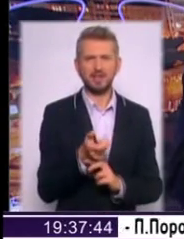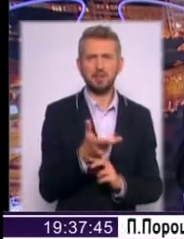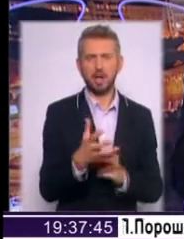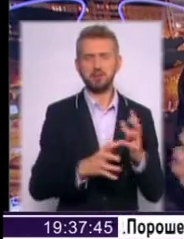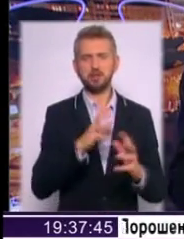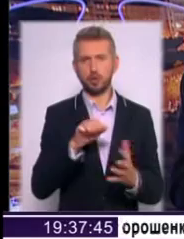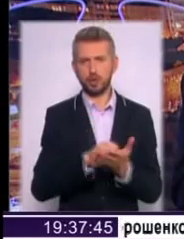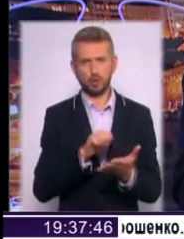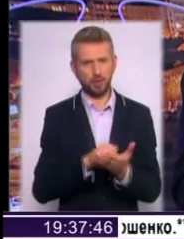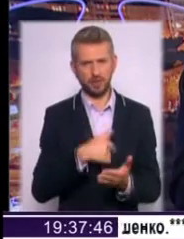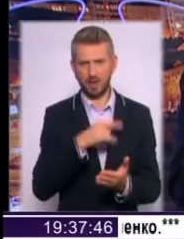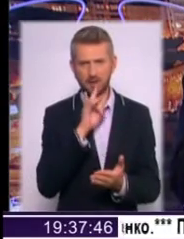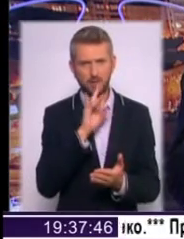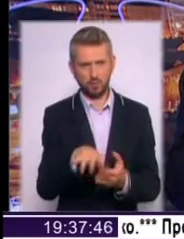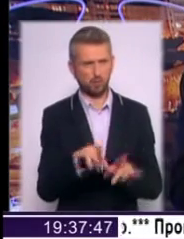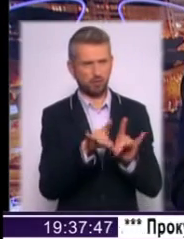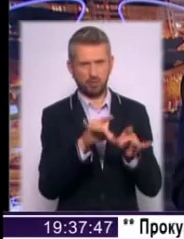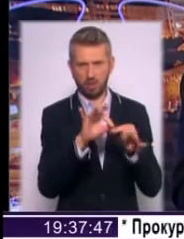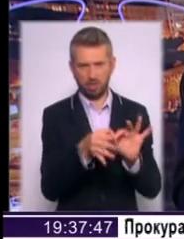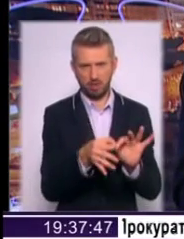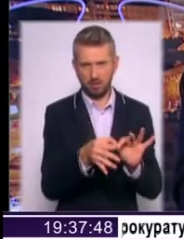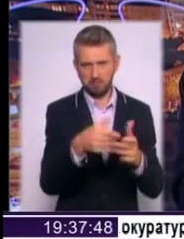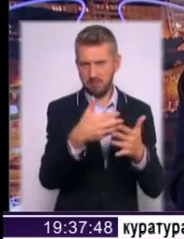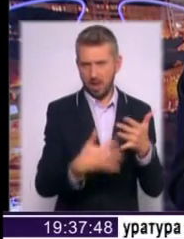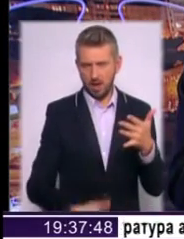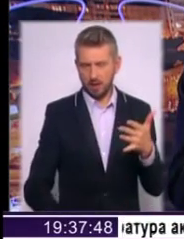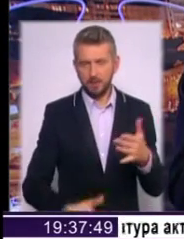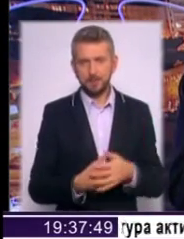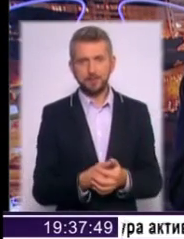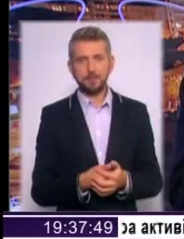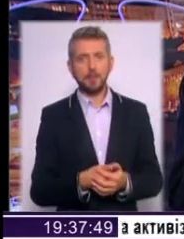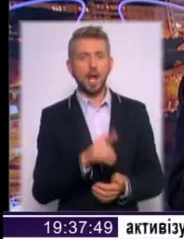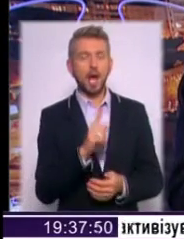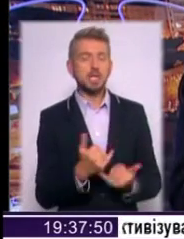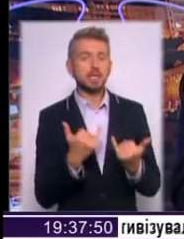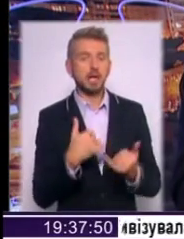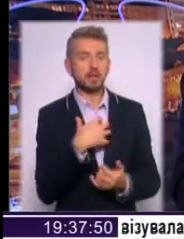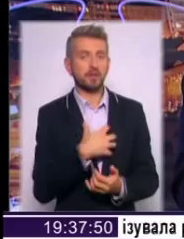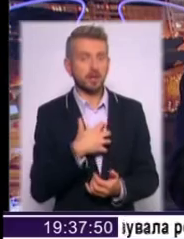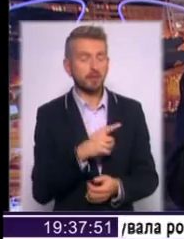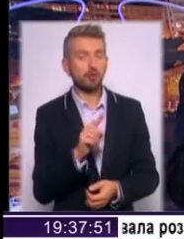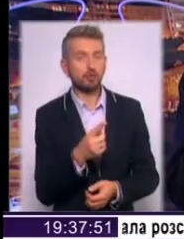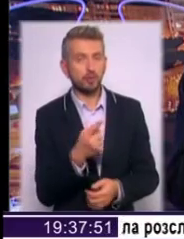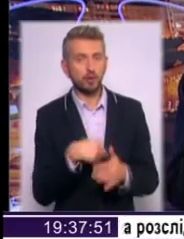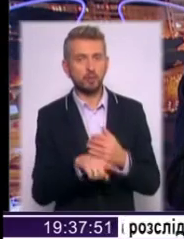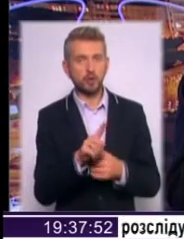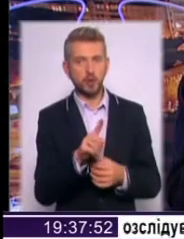міжнародних документів. Я не буду переобтяжувати глядачів їх переліком, але саме зараз важливо це чому? Тому що